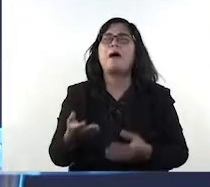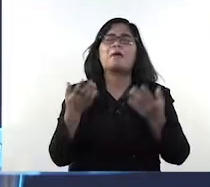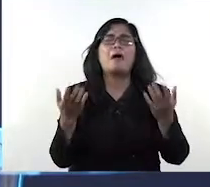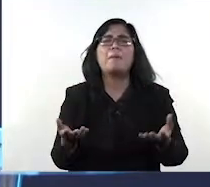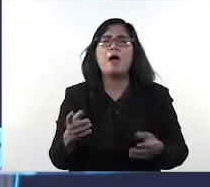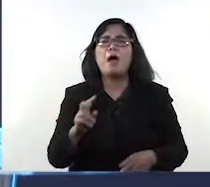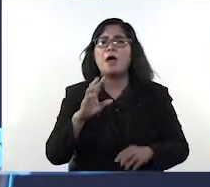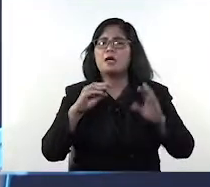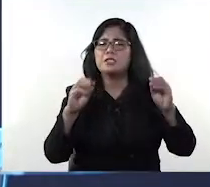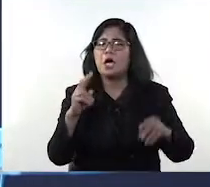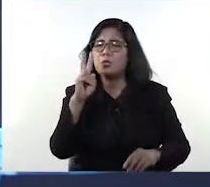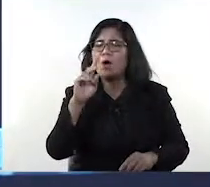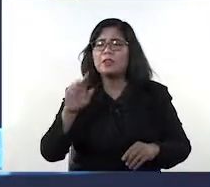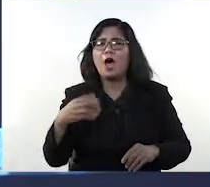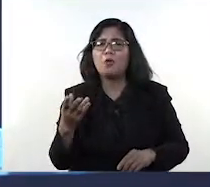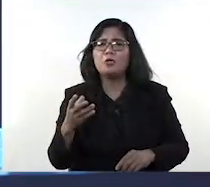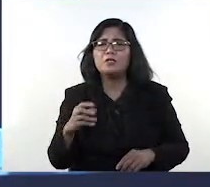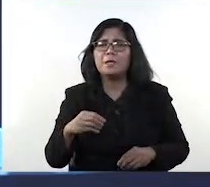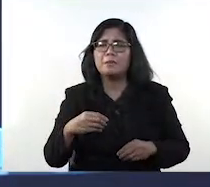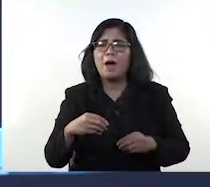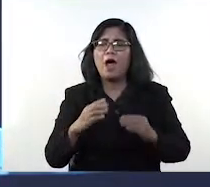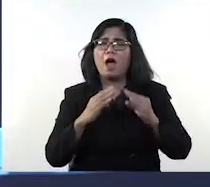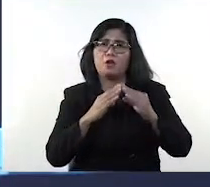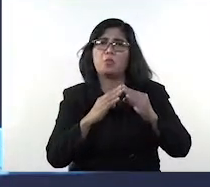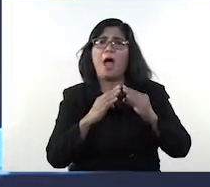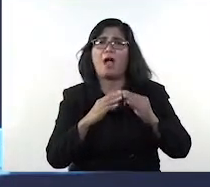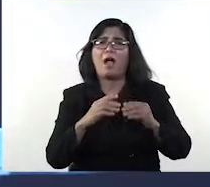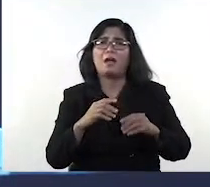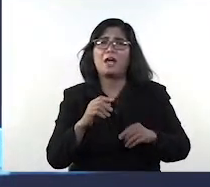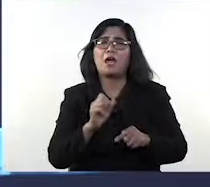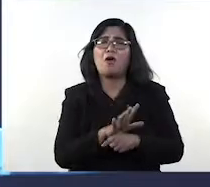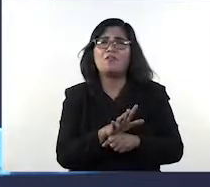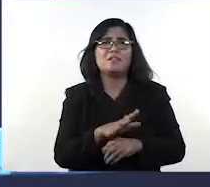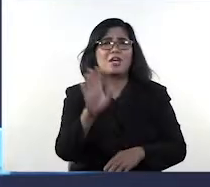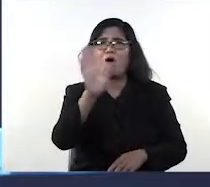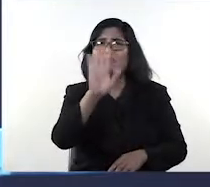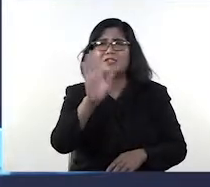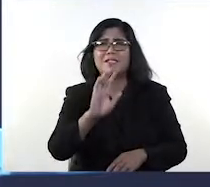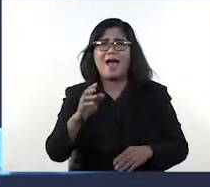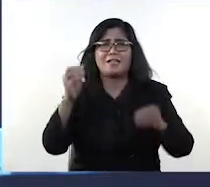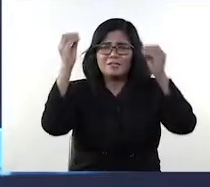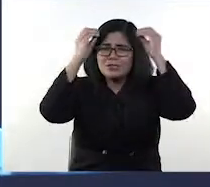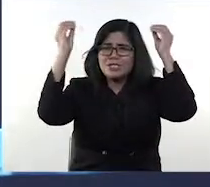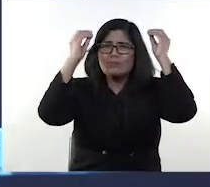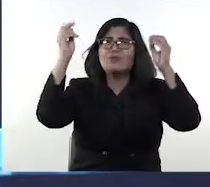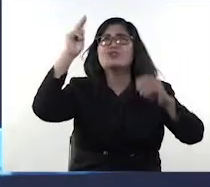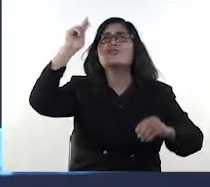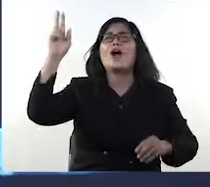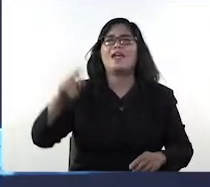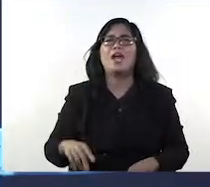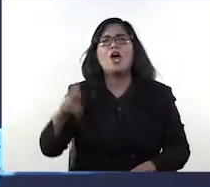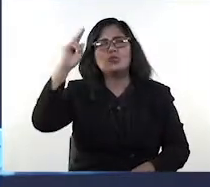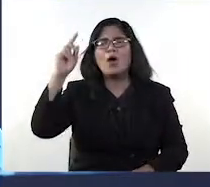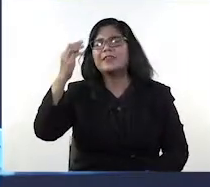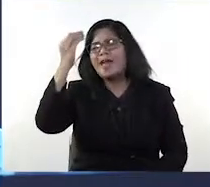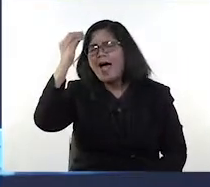tahun kedua tahun tiba-tiba dirumahkan karena copied syuting kaslam Tuhan Engkaulah sibukin Tuhan Tuhan yang tahu apa